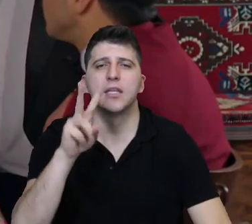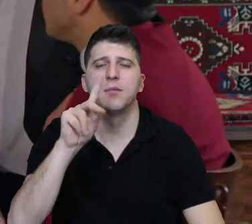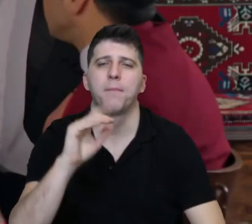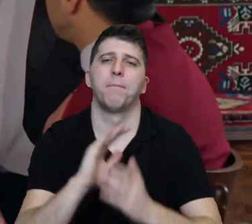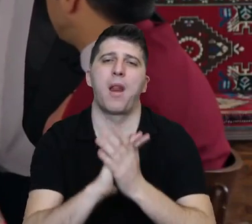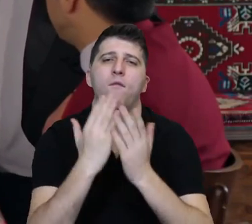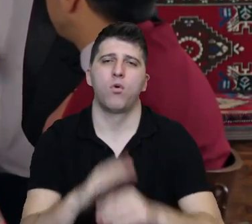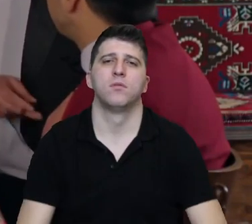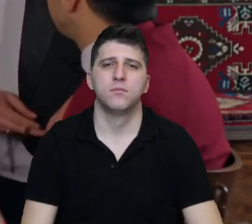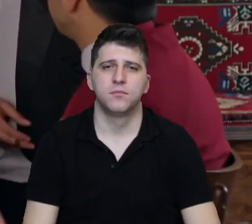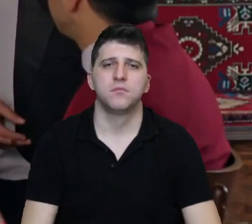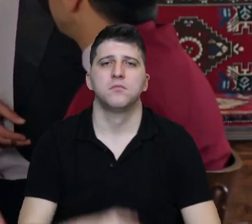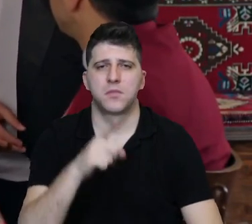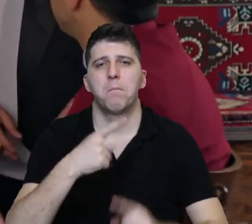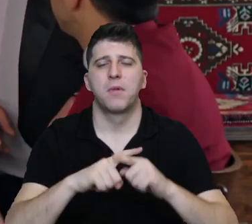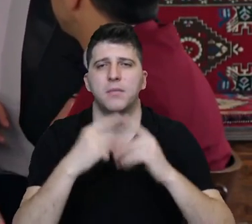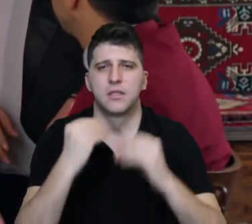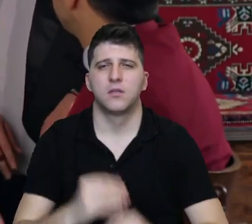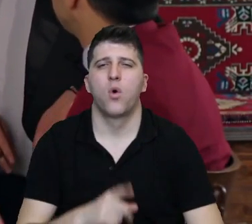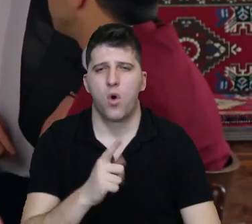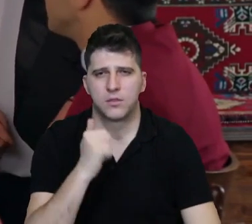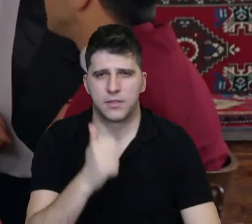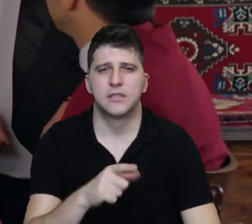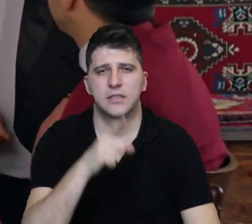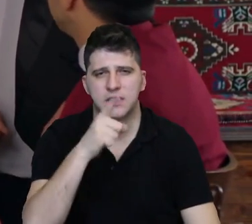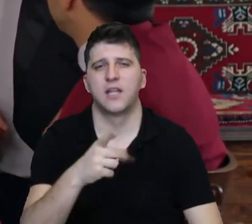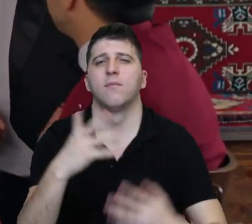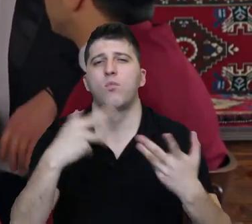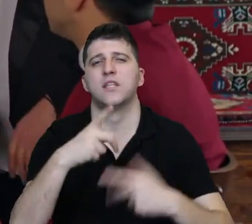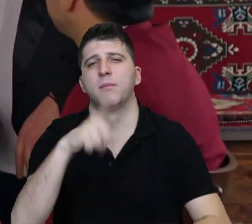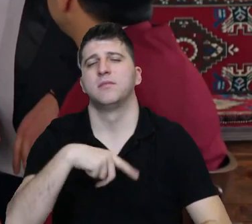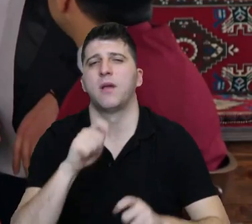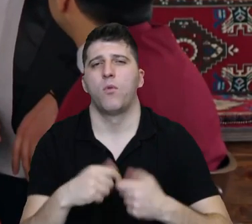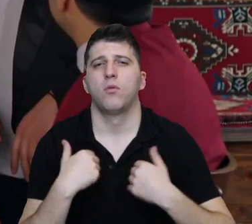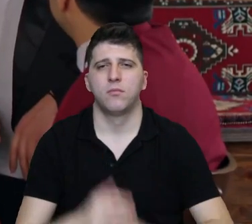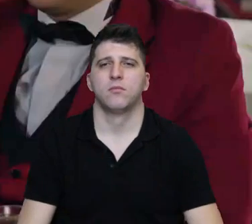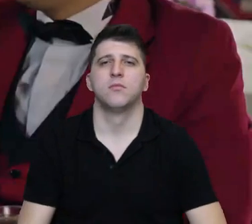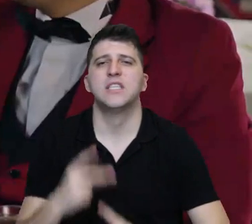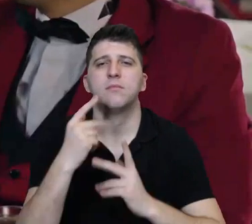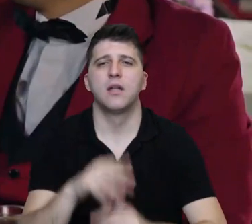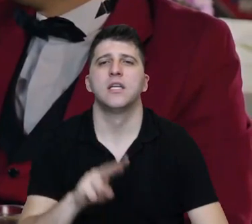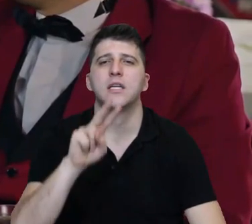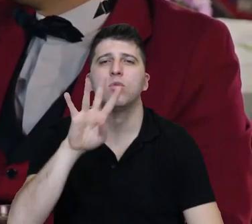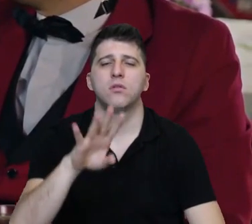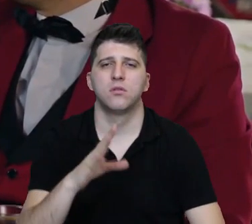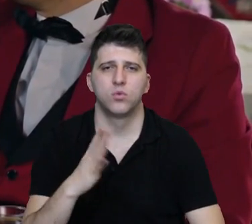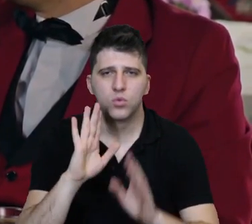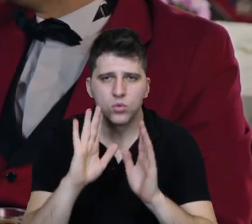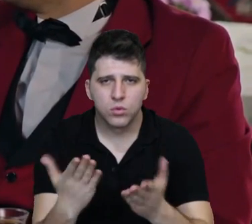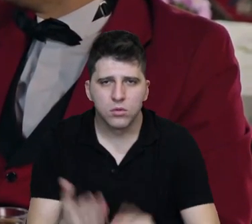Bravo. Kerat cetvelin kuvvetliymiş. O zaman seni muhasebecim yapıyorum. İsmail. 24. Oğlum bir